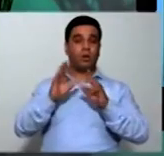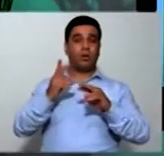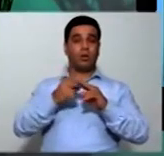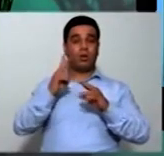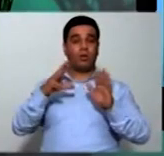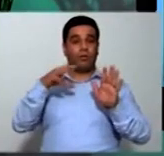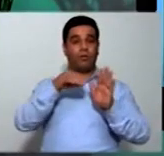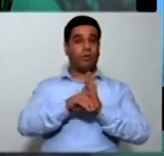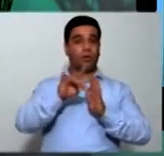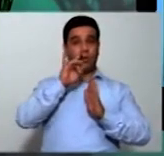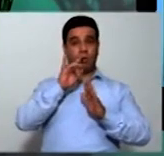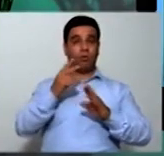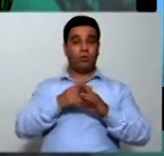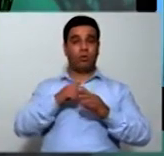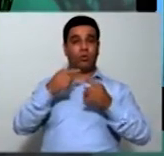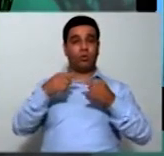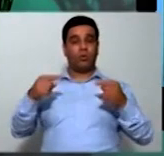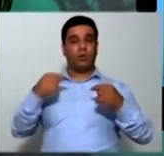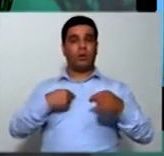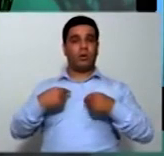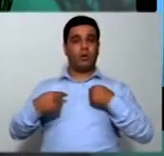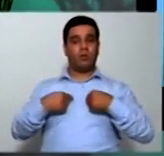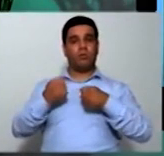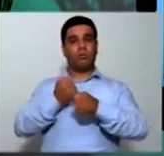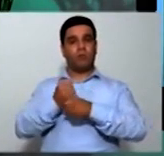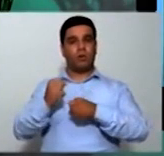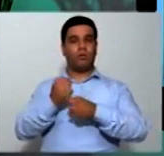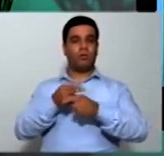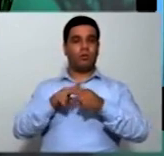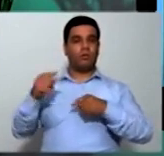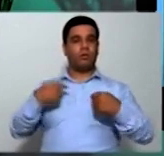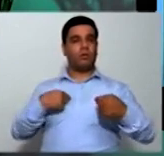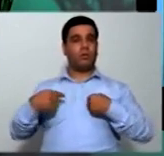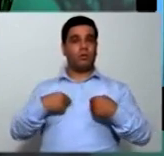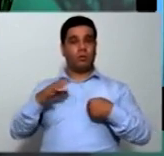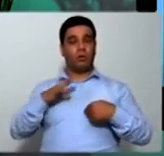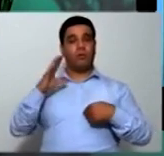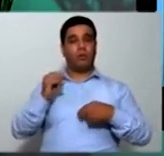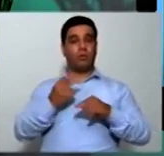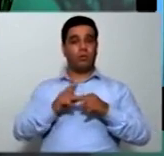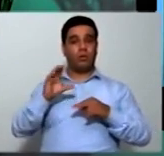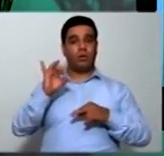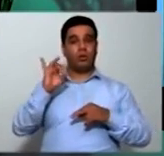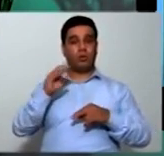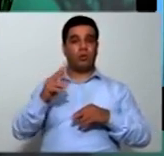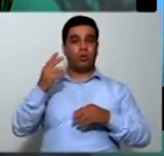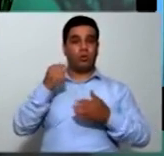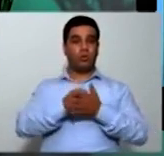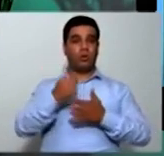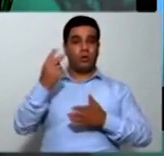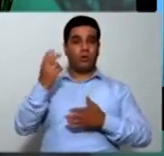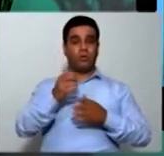kirmagan aholini turli xil qiyinchiliklar, majburiyatlar bilan dag'dag'a qildilar va bu siyosat 2 hafta